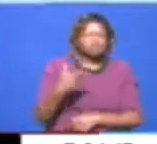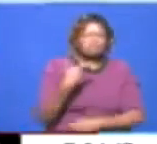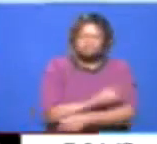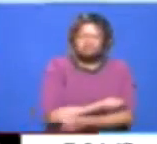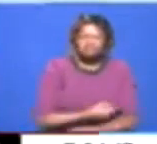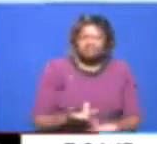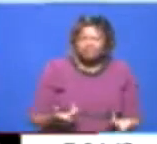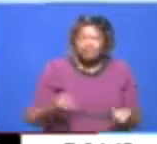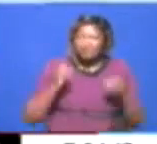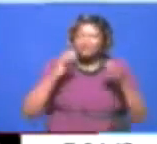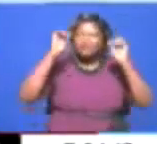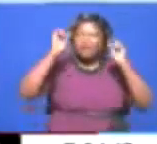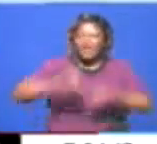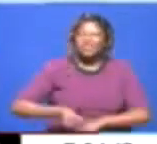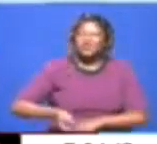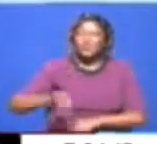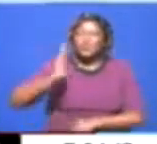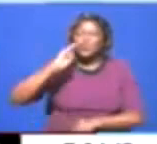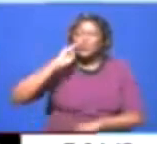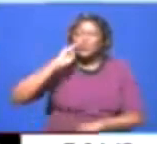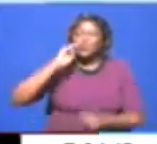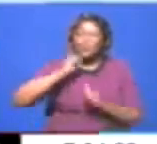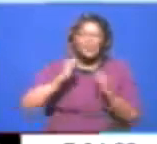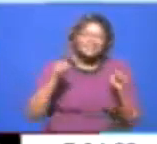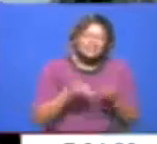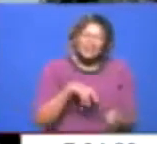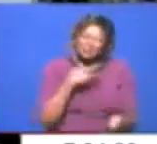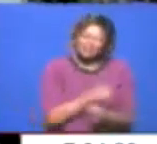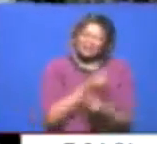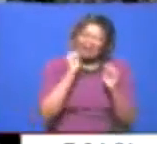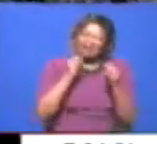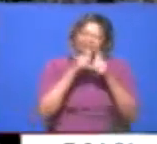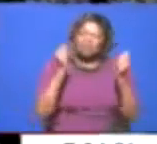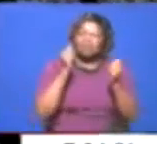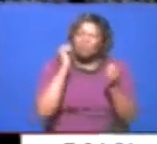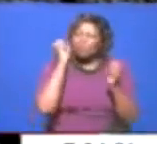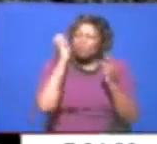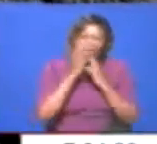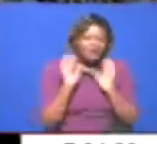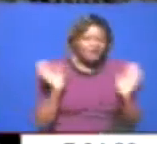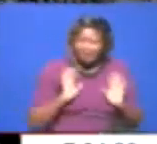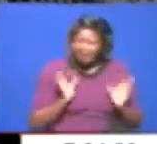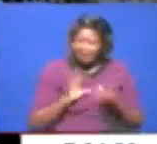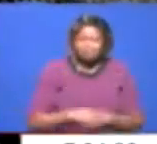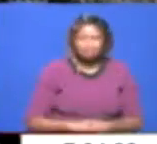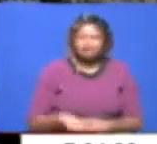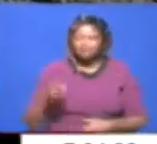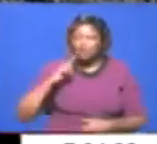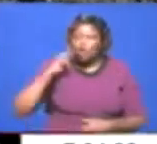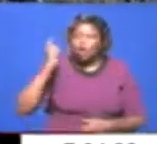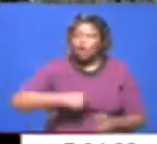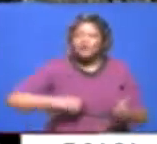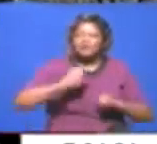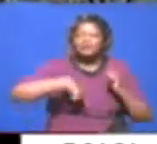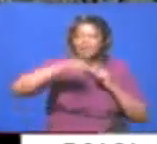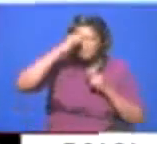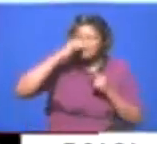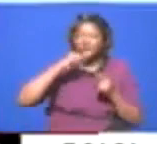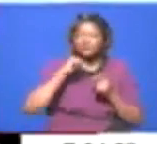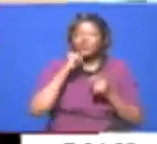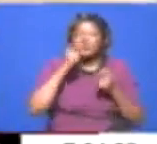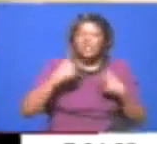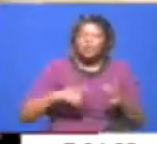Kama unaweza whiskey, hata hiyo vaccine utaweza. Usijali. Agizo la hivi majuzi la serikali kutowaruhusu Wakenya